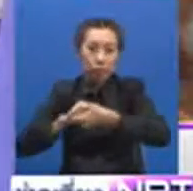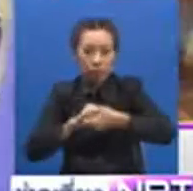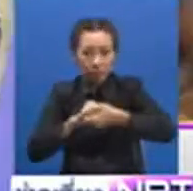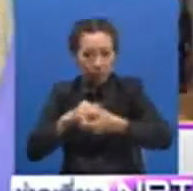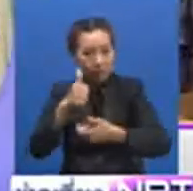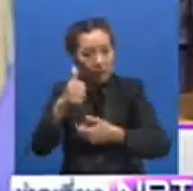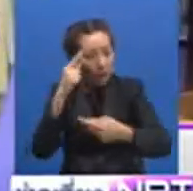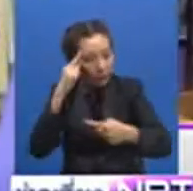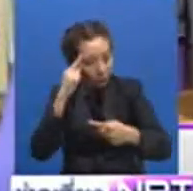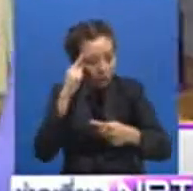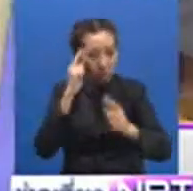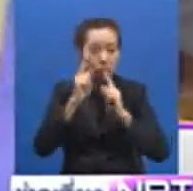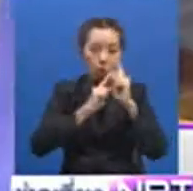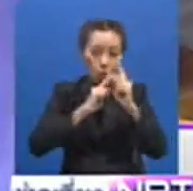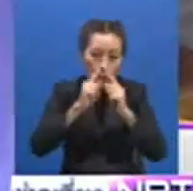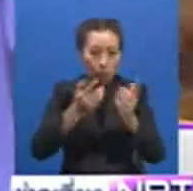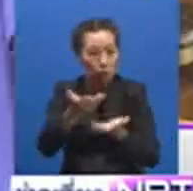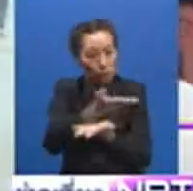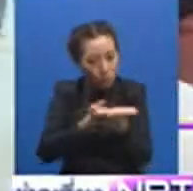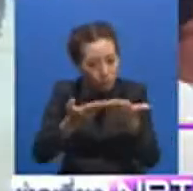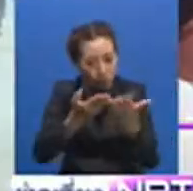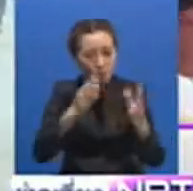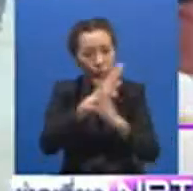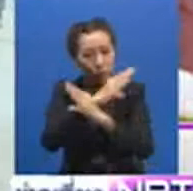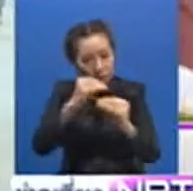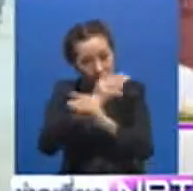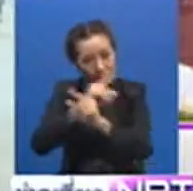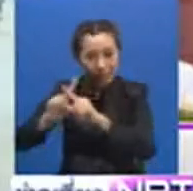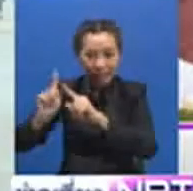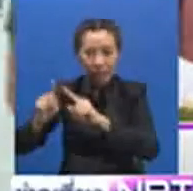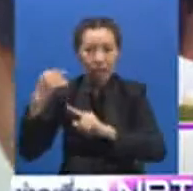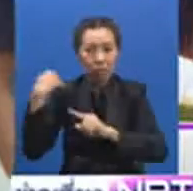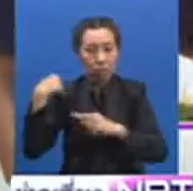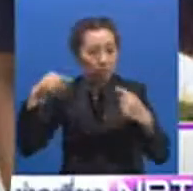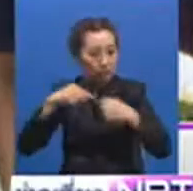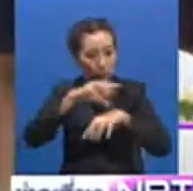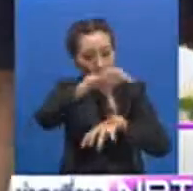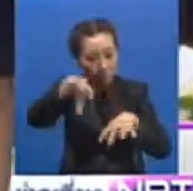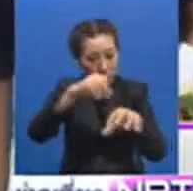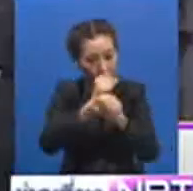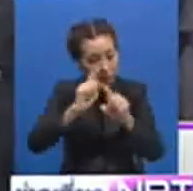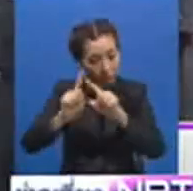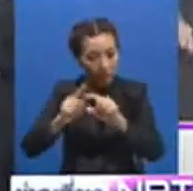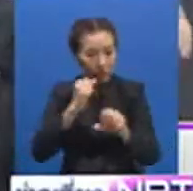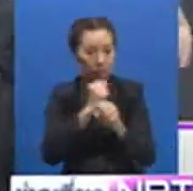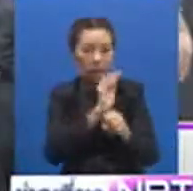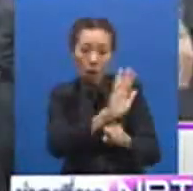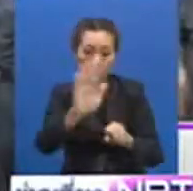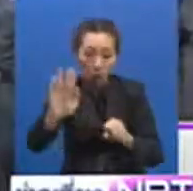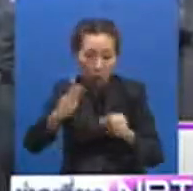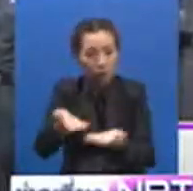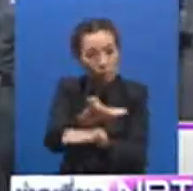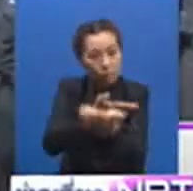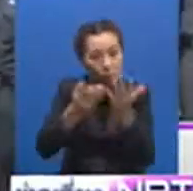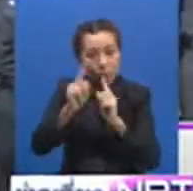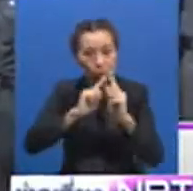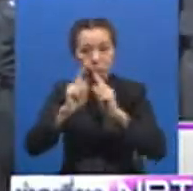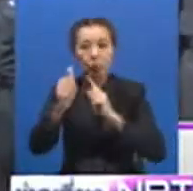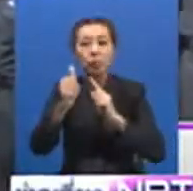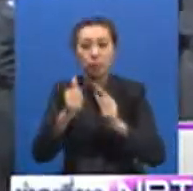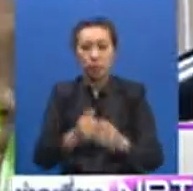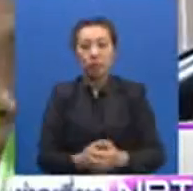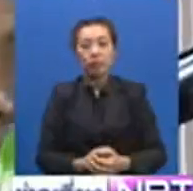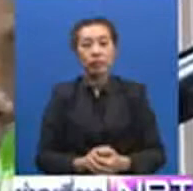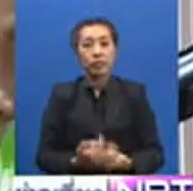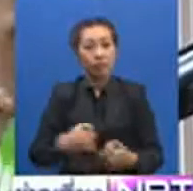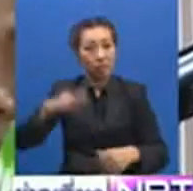ความคิดเห็นและปรึกษาหารือข้อราชการต่างๆในการปฏิบัติงานของส่วนราชการส่วนตำรวจตรีทรงเกียรติวาทะกุล